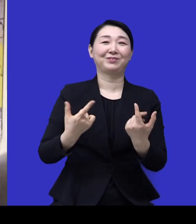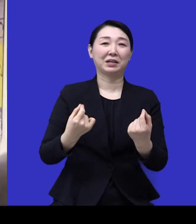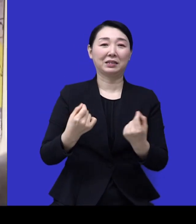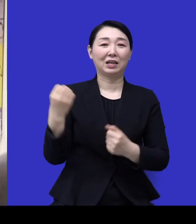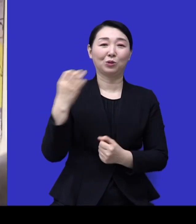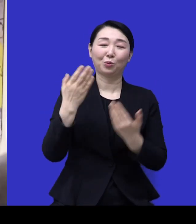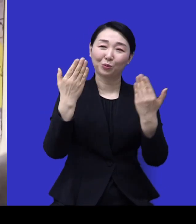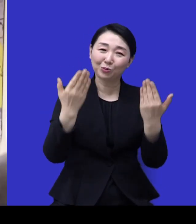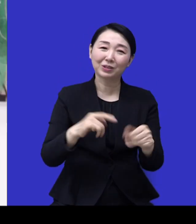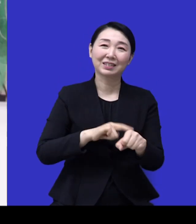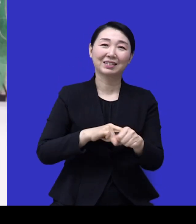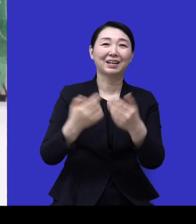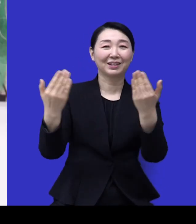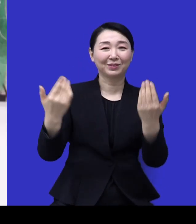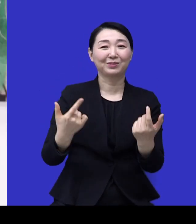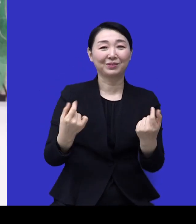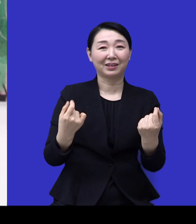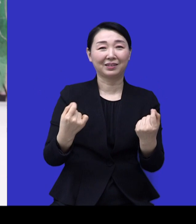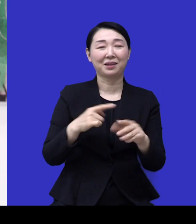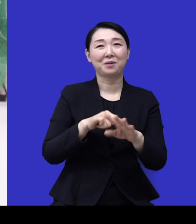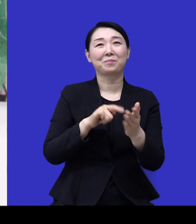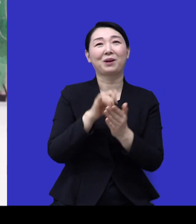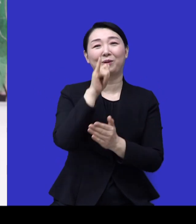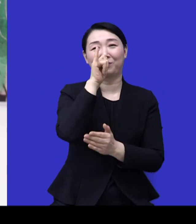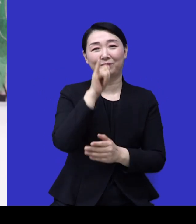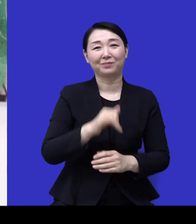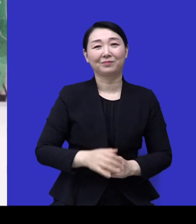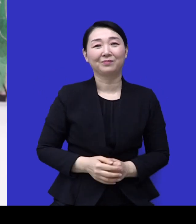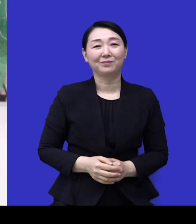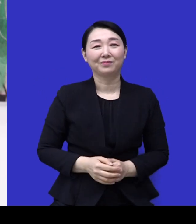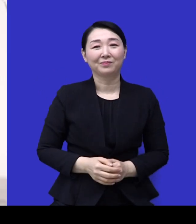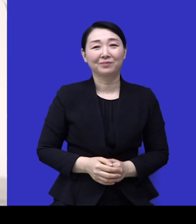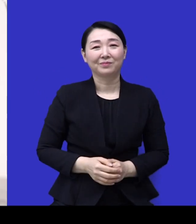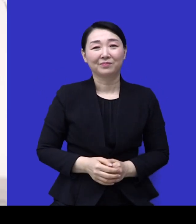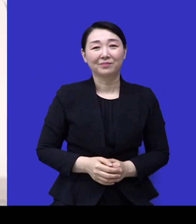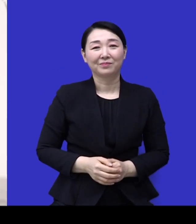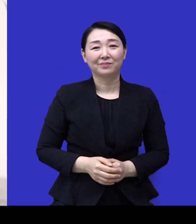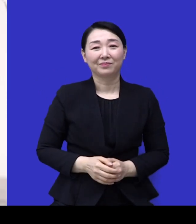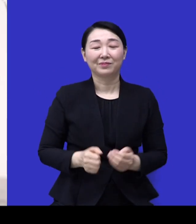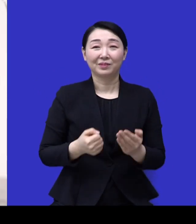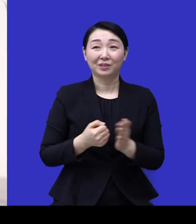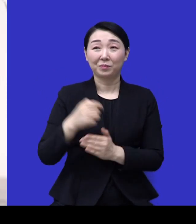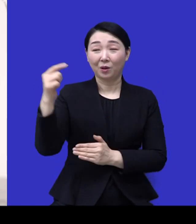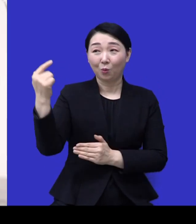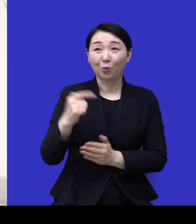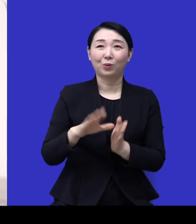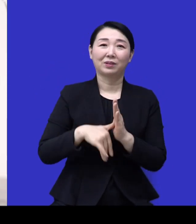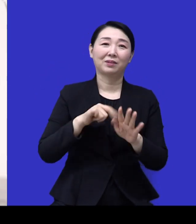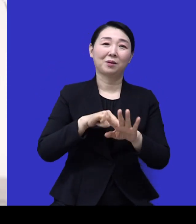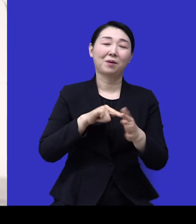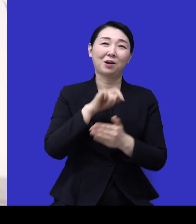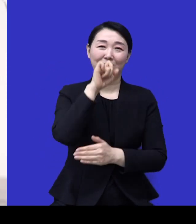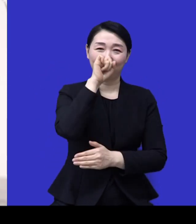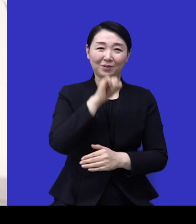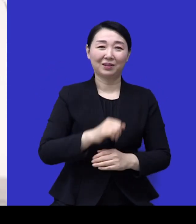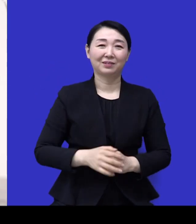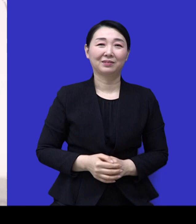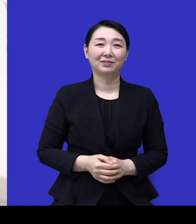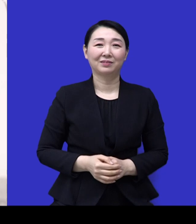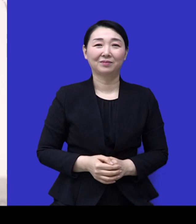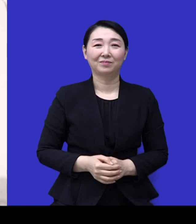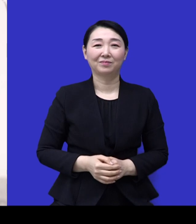그냥 휴식의 시간을 좀 주신다는 마음이 좀 많이 들었어요. 그래서 오면서 마음이 되게 너무 좋았고요.